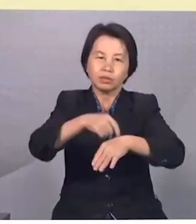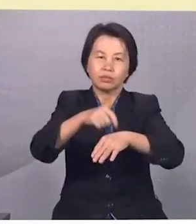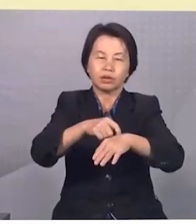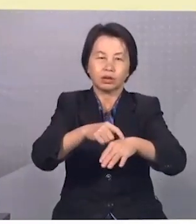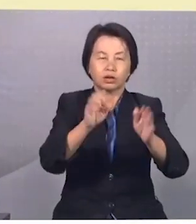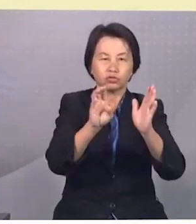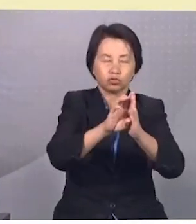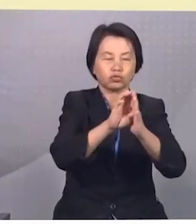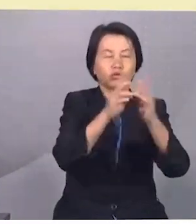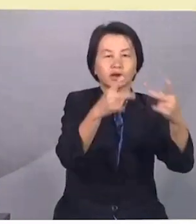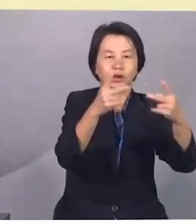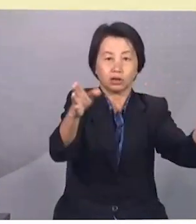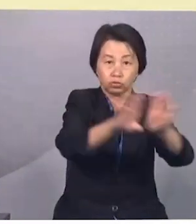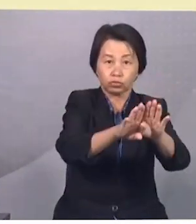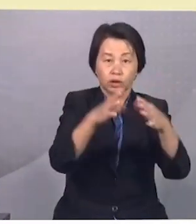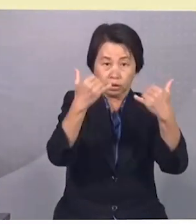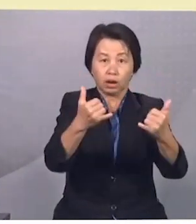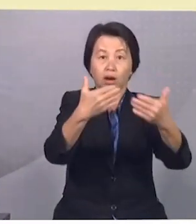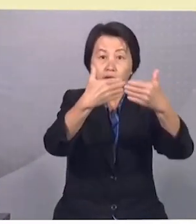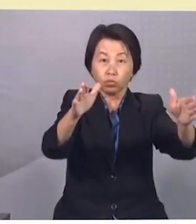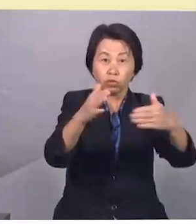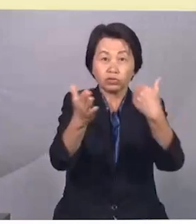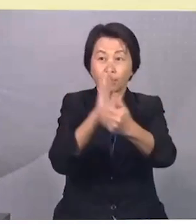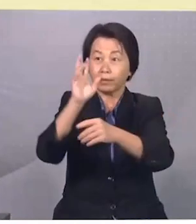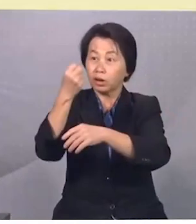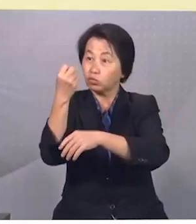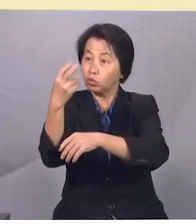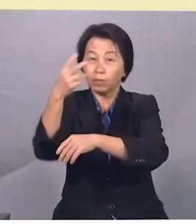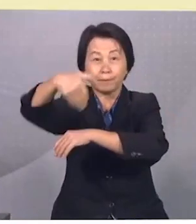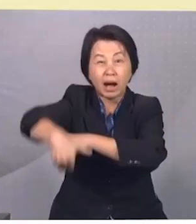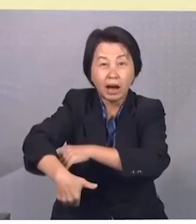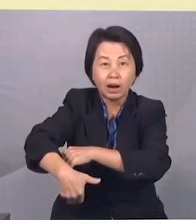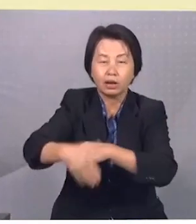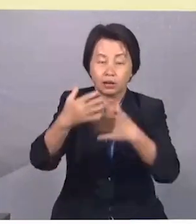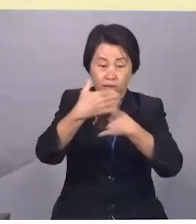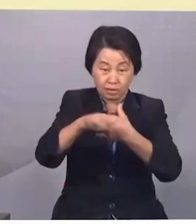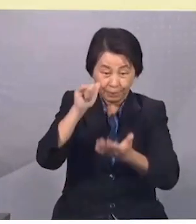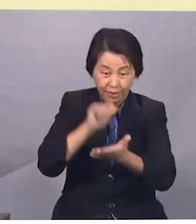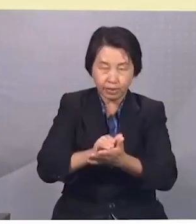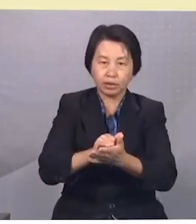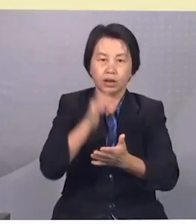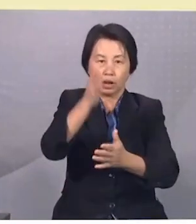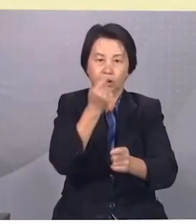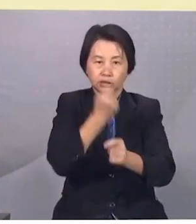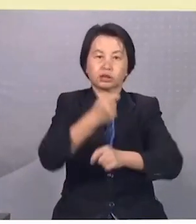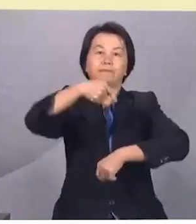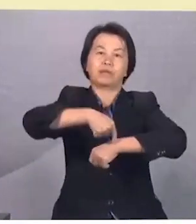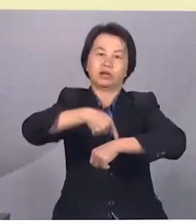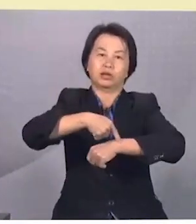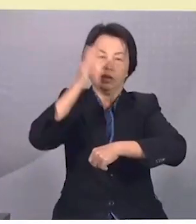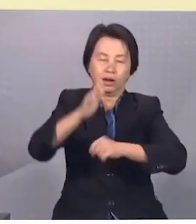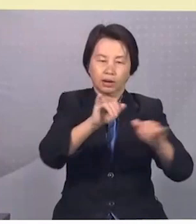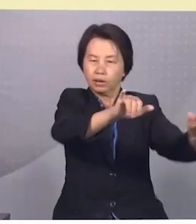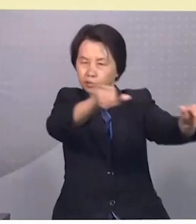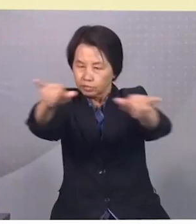pemakaian ditutup kalau sekali ada yang buku sama kodok ramalam jadi pompa tapi mungkin secepat ini kita akan tetapkan dan kita akan